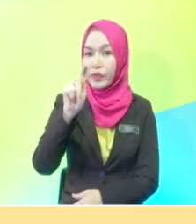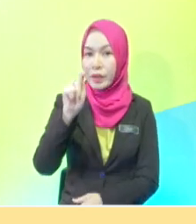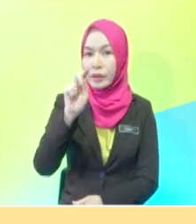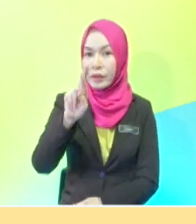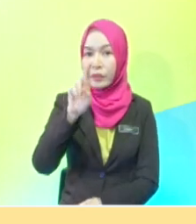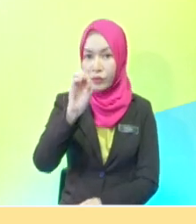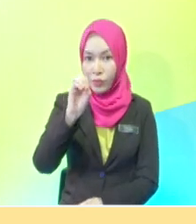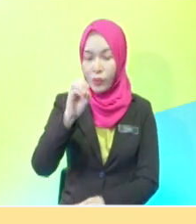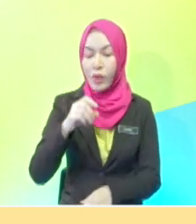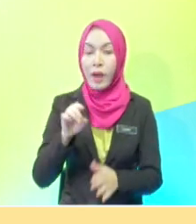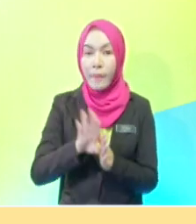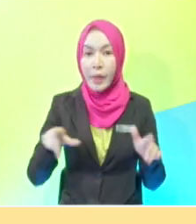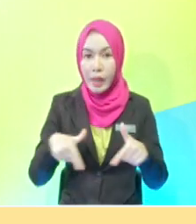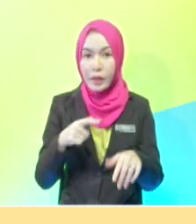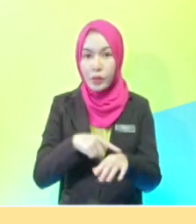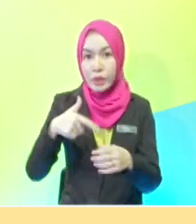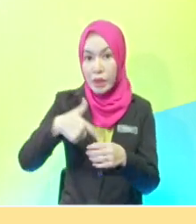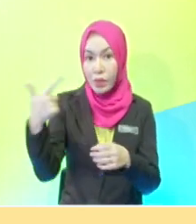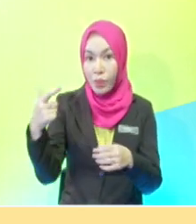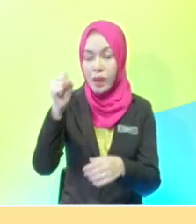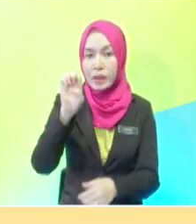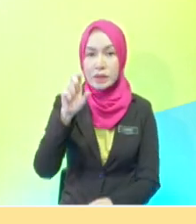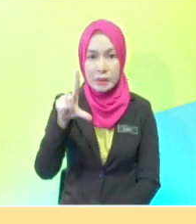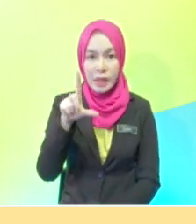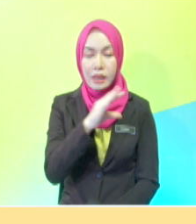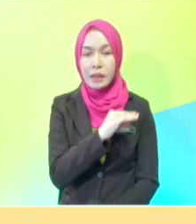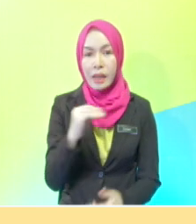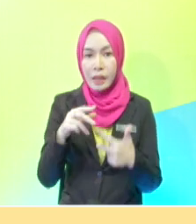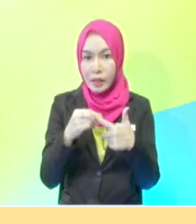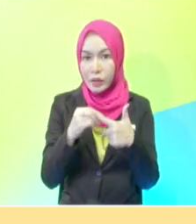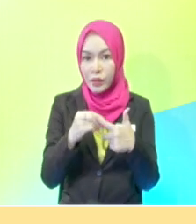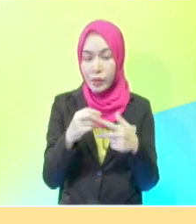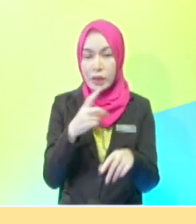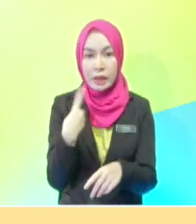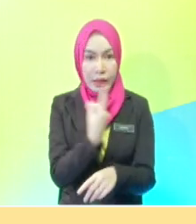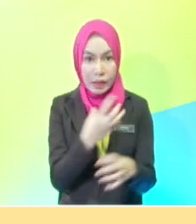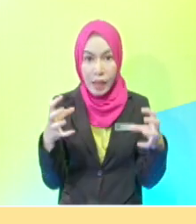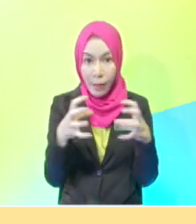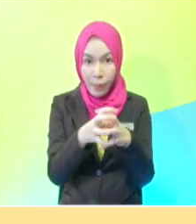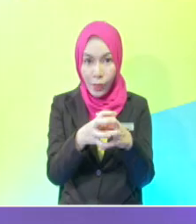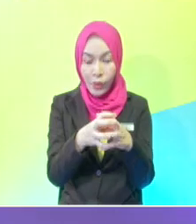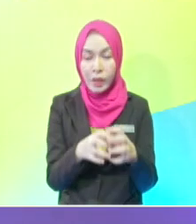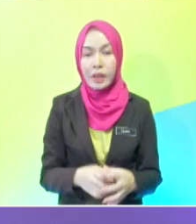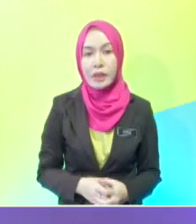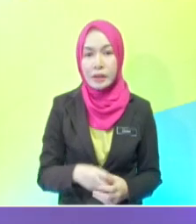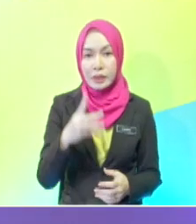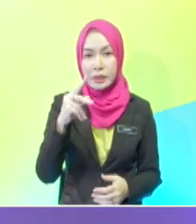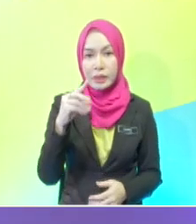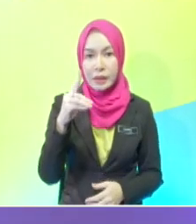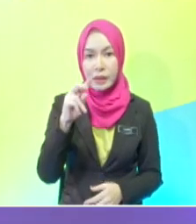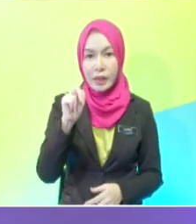kemudian kita akan gabungkan ataupun kita kata sebagai recombinasi DNA sesuatu